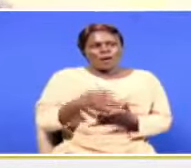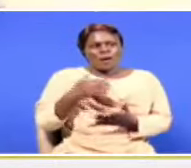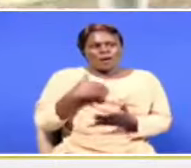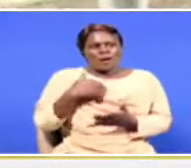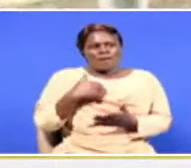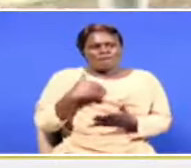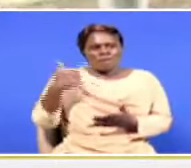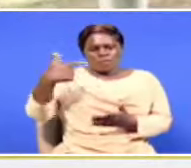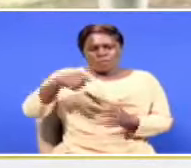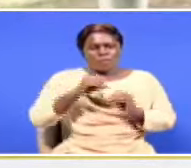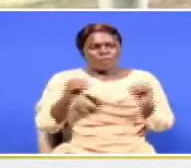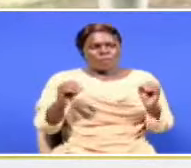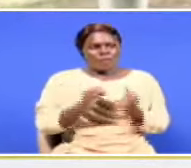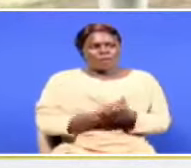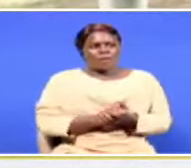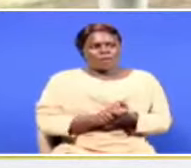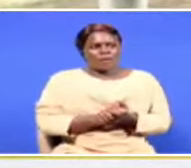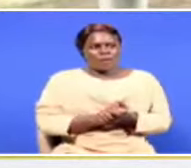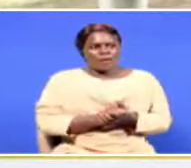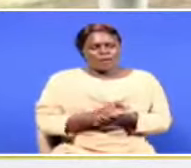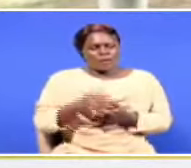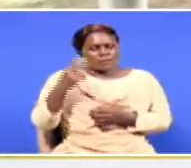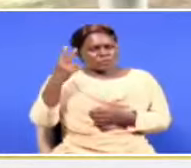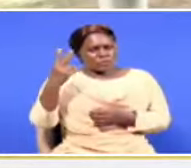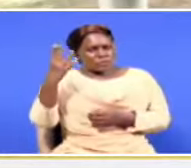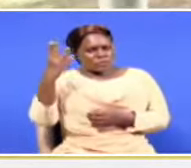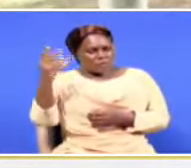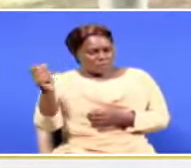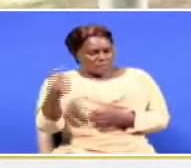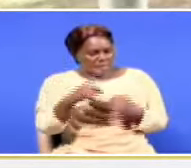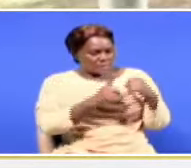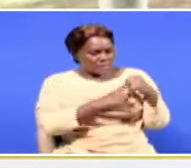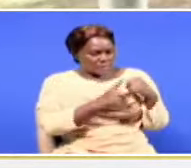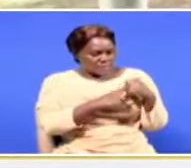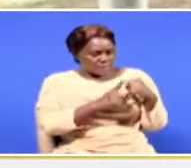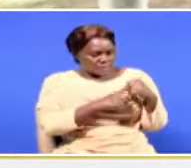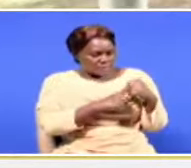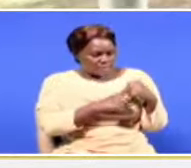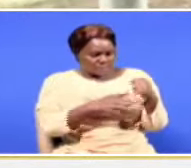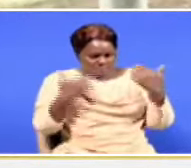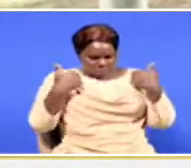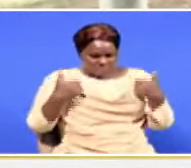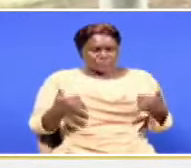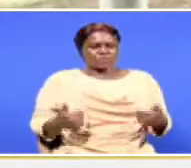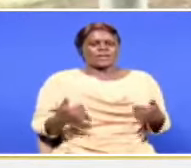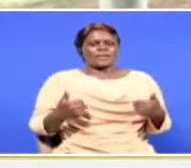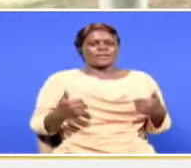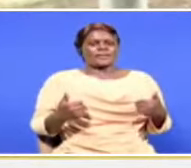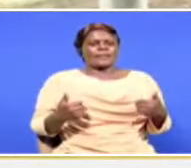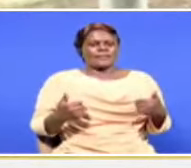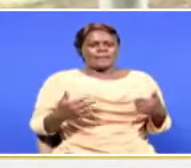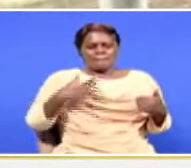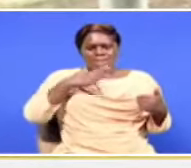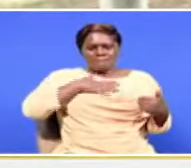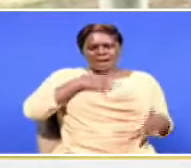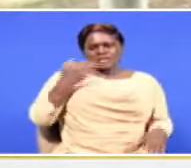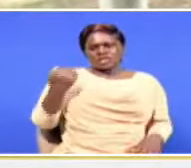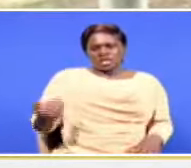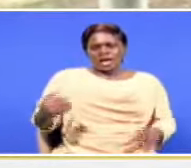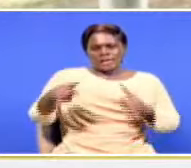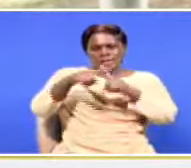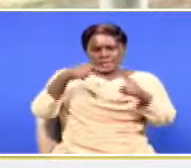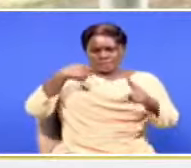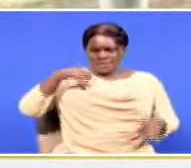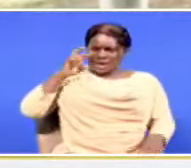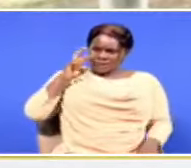oda. Aswa tarehe 24 mwezi wa 6, mimi mwenyewe mtoto wangu alichinjwa